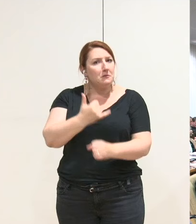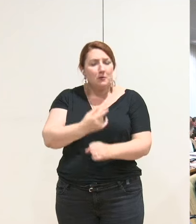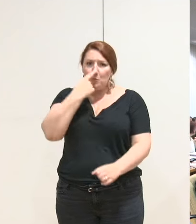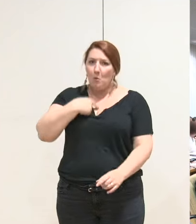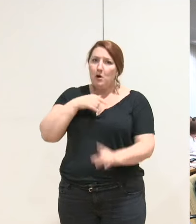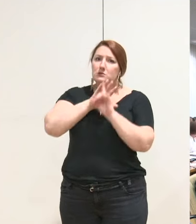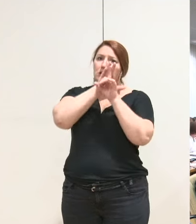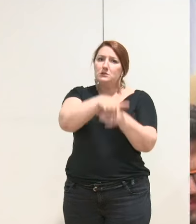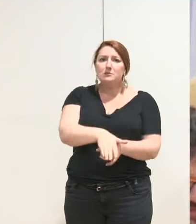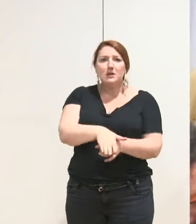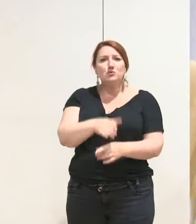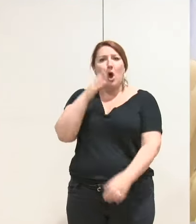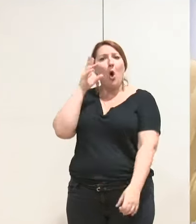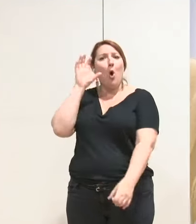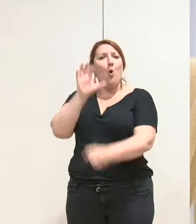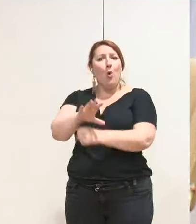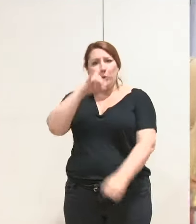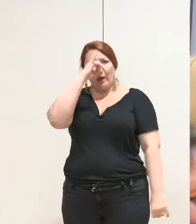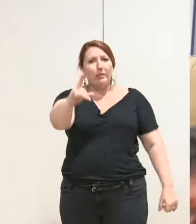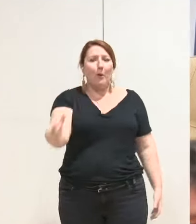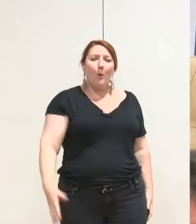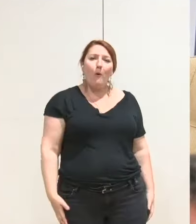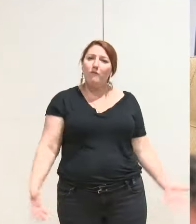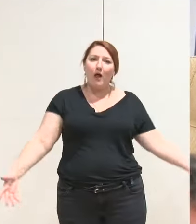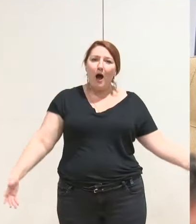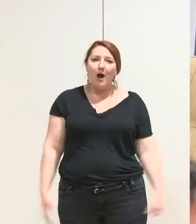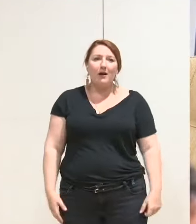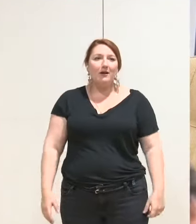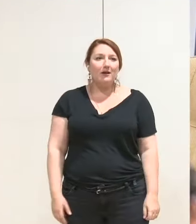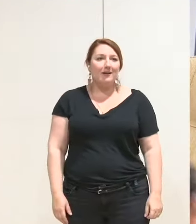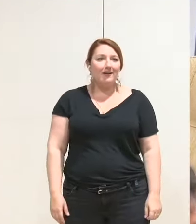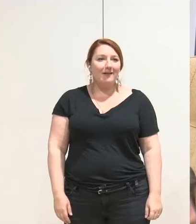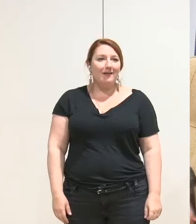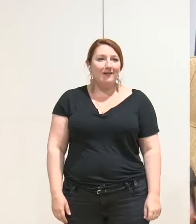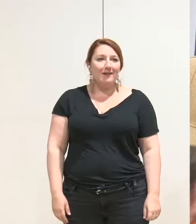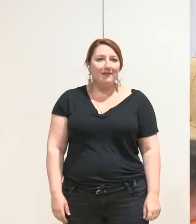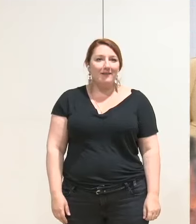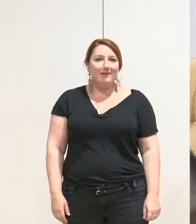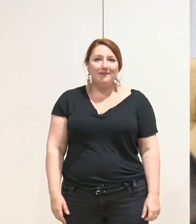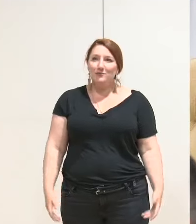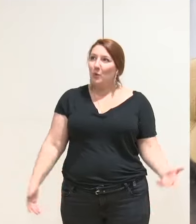vis-à-vis des hétéros voilà donc